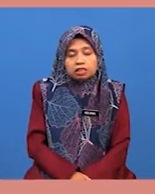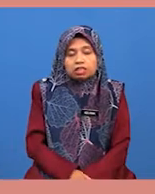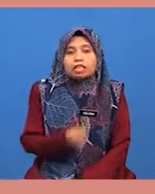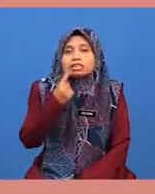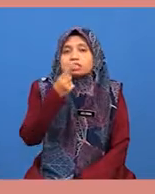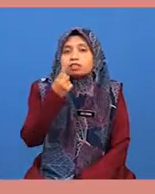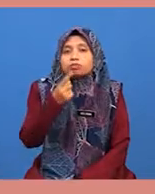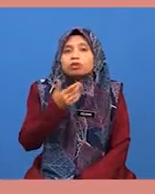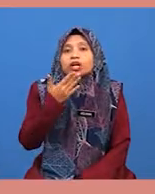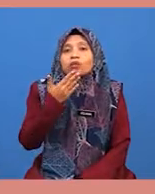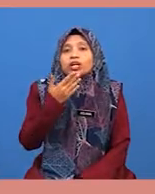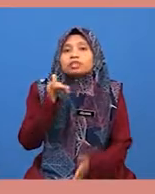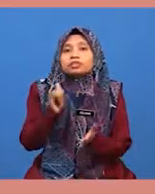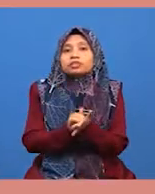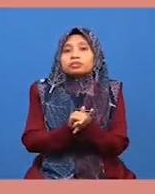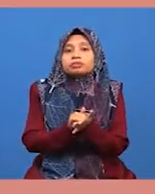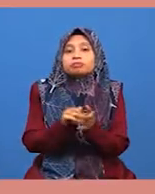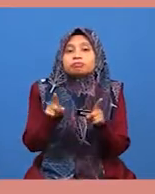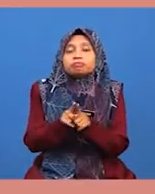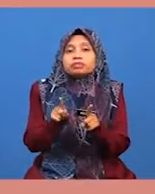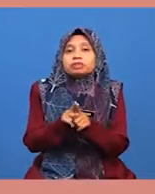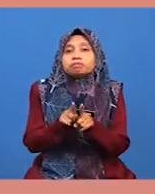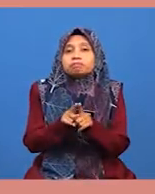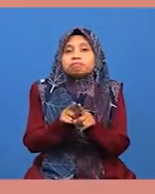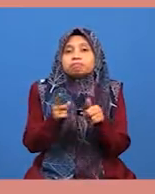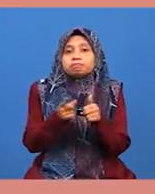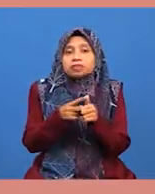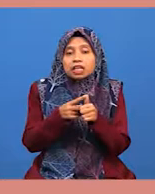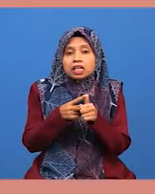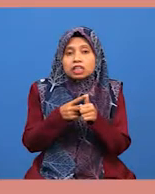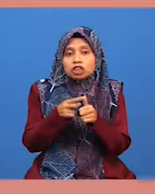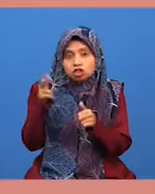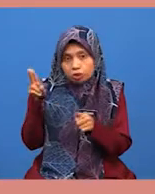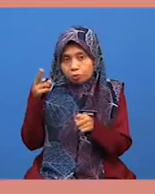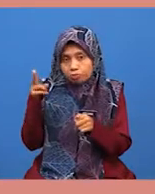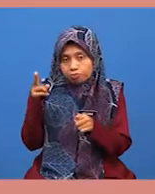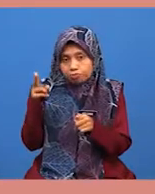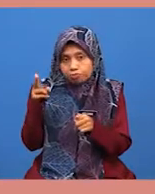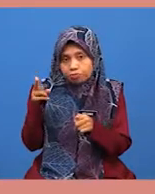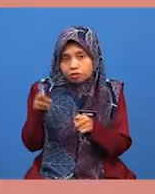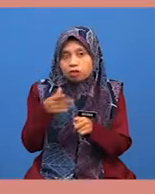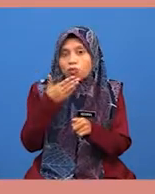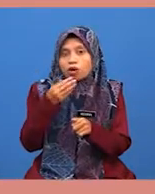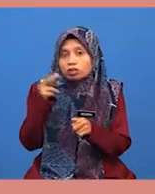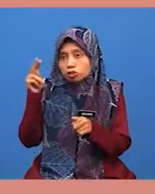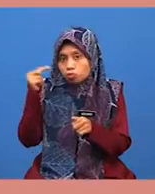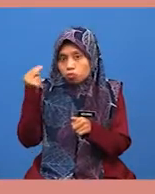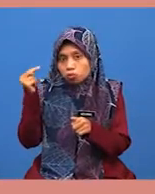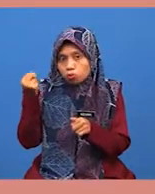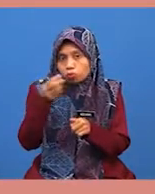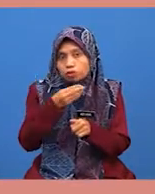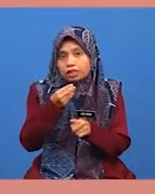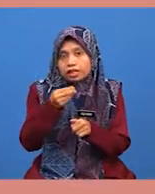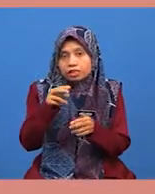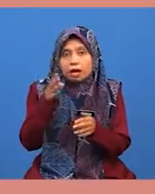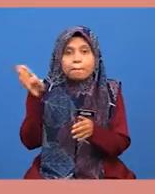sebutkan warna tersebut bersama-sama. Ada warna hijau, warna ungu dan